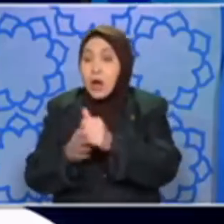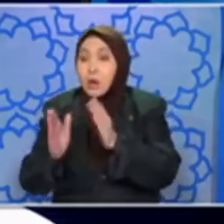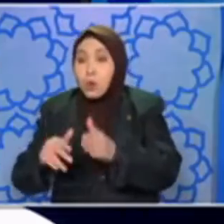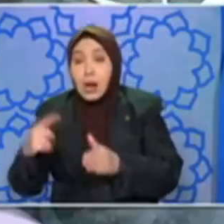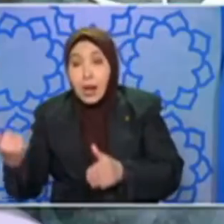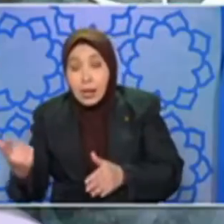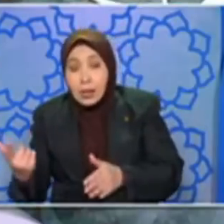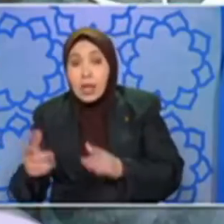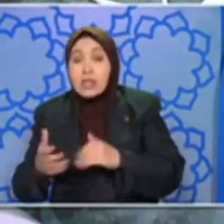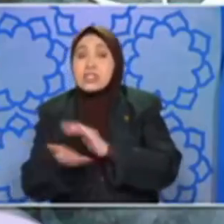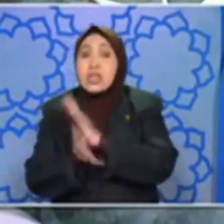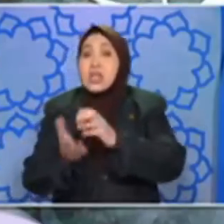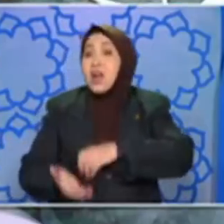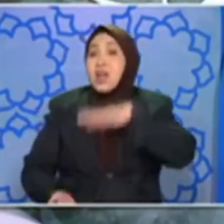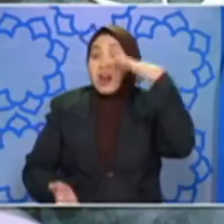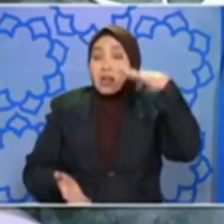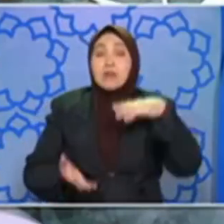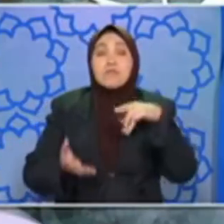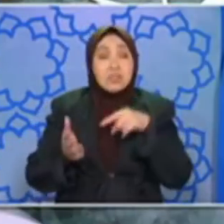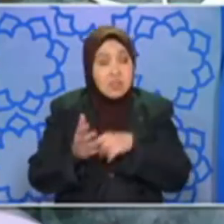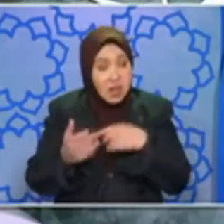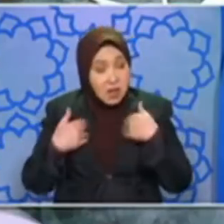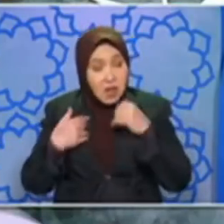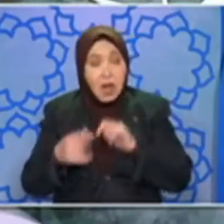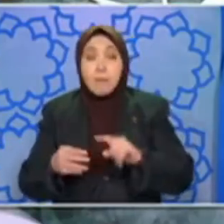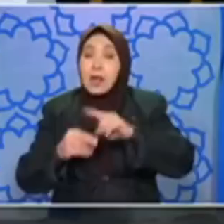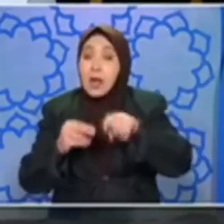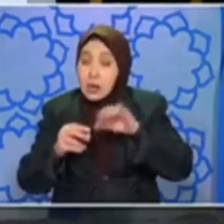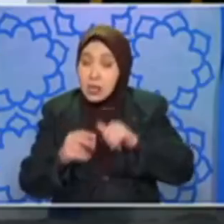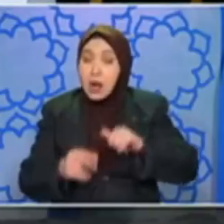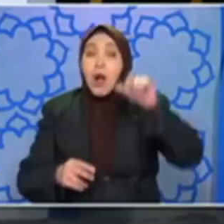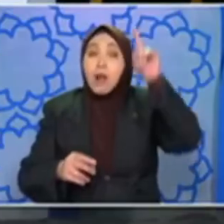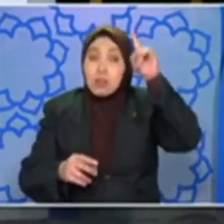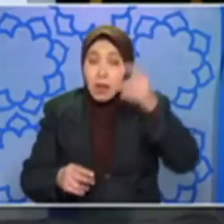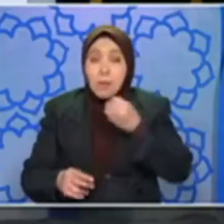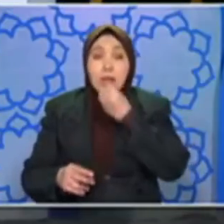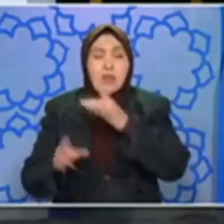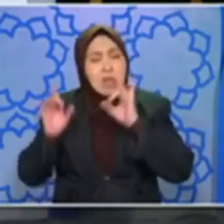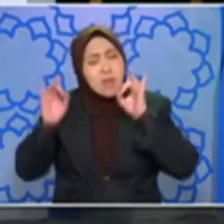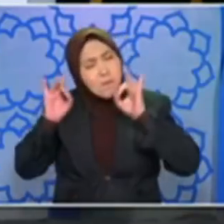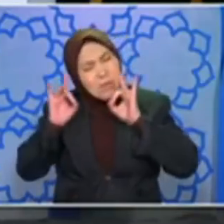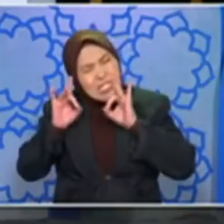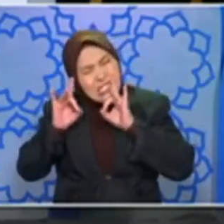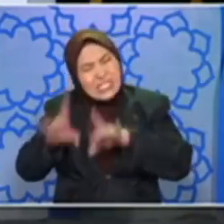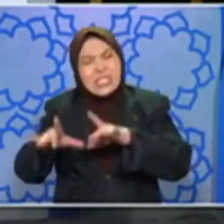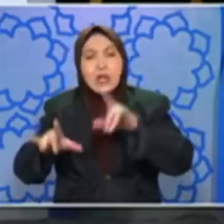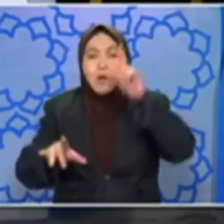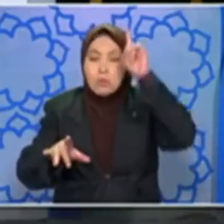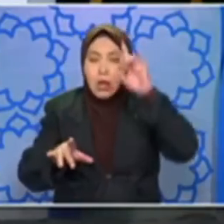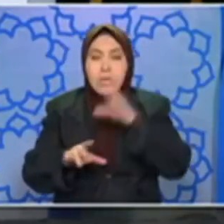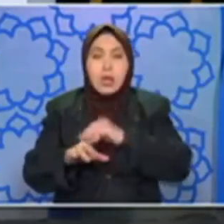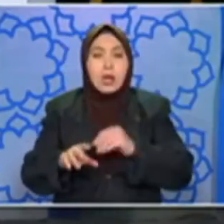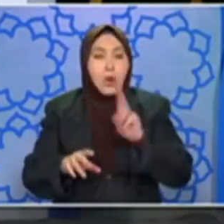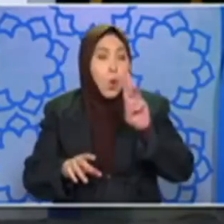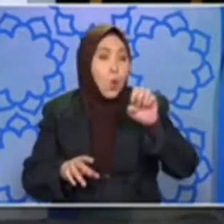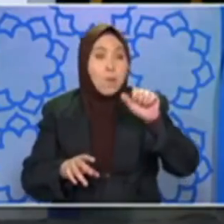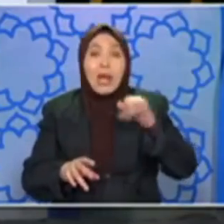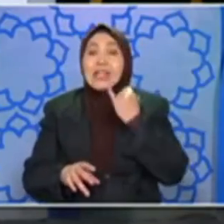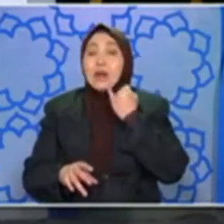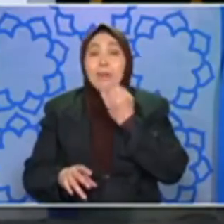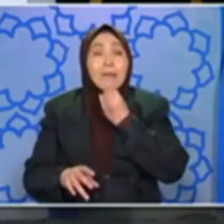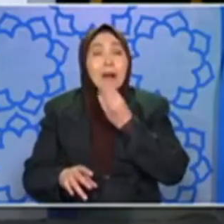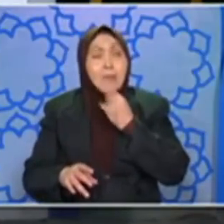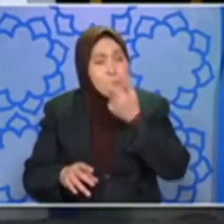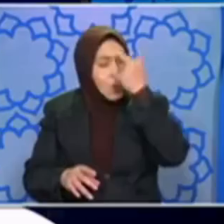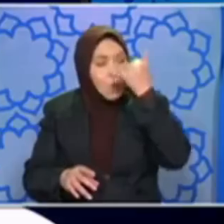raya. Ini adalah perkara yang Allah kata makruh, dibenci. Dan umat Yahudi, Bani Israel, dibenci